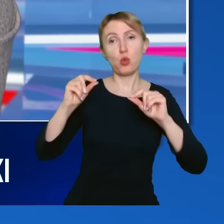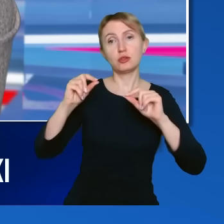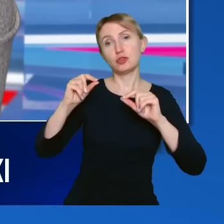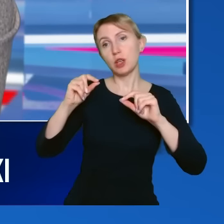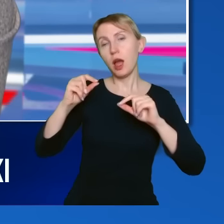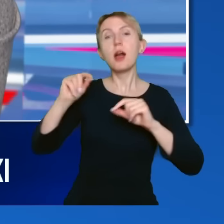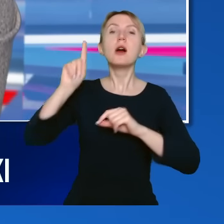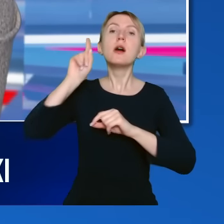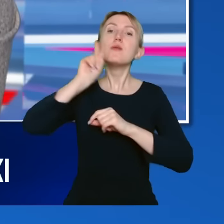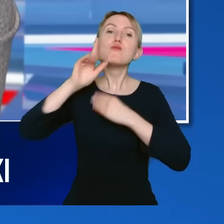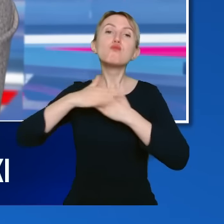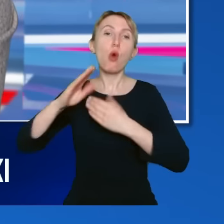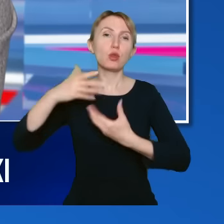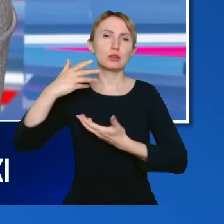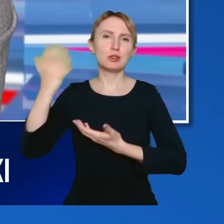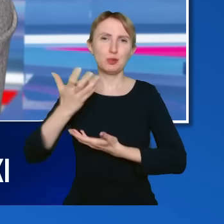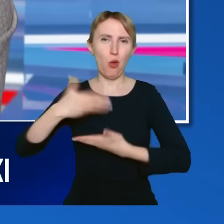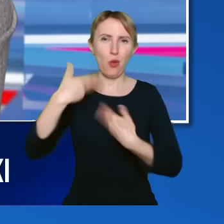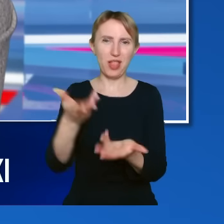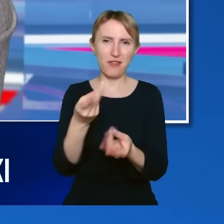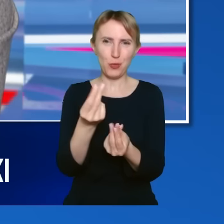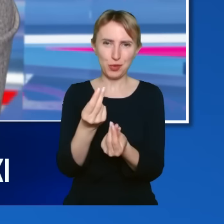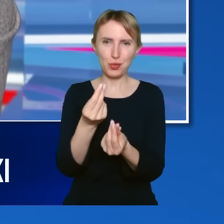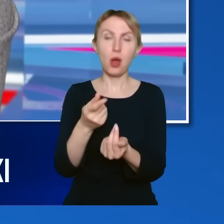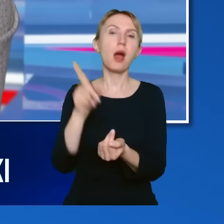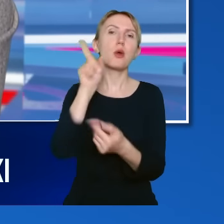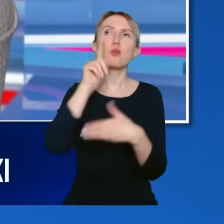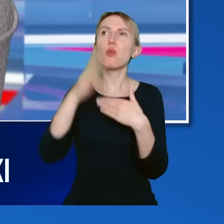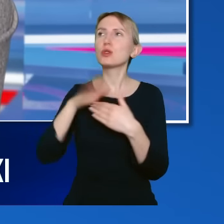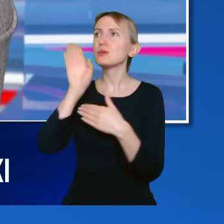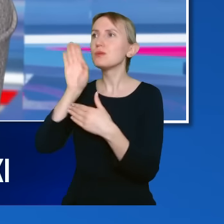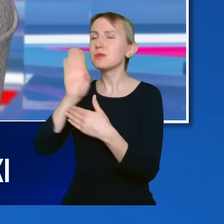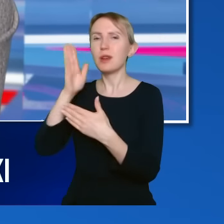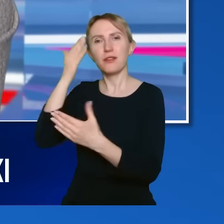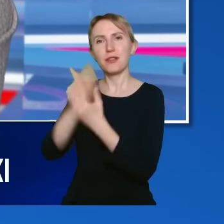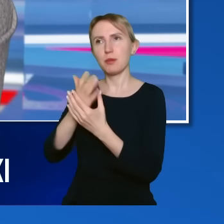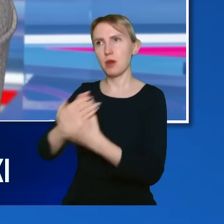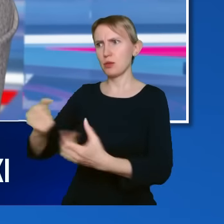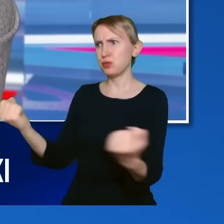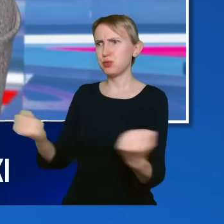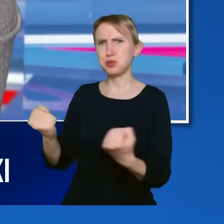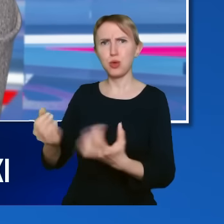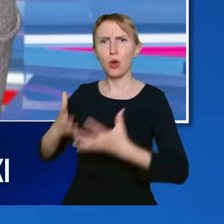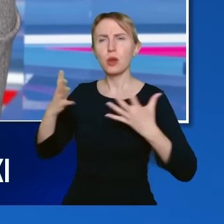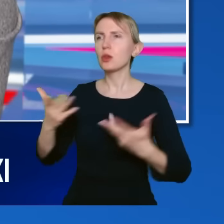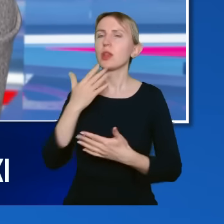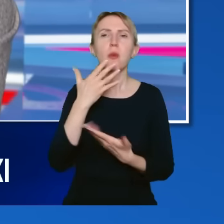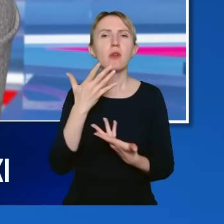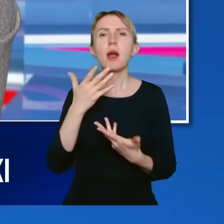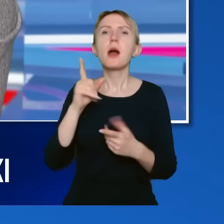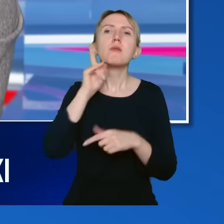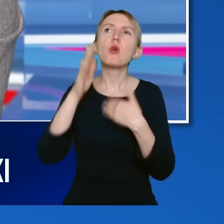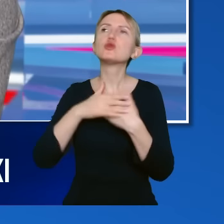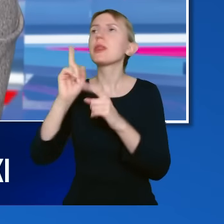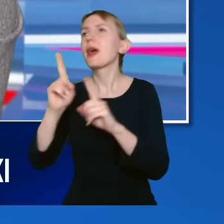mąż sponsorował, mąż nadal się tym zajmuje, jest dużym graczem na rynku. No nie mówimy o tym, że nie wiem, mąż jest